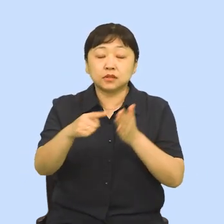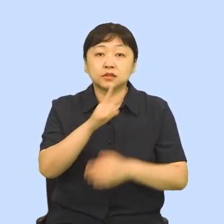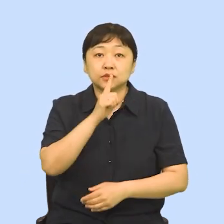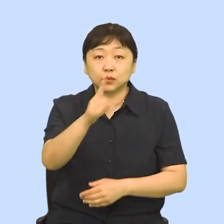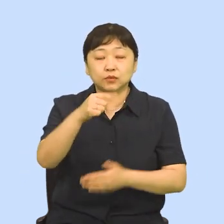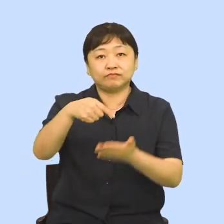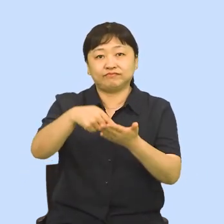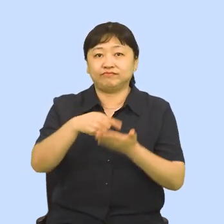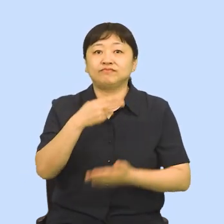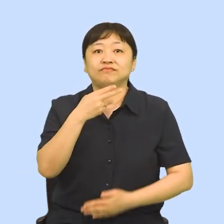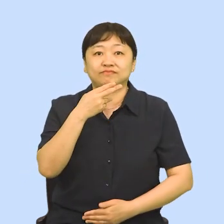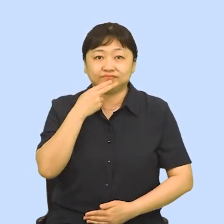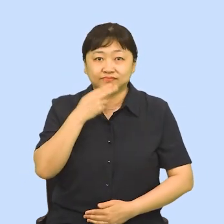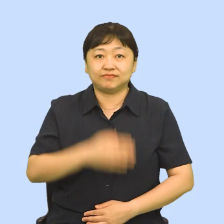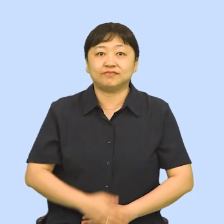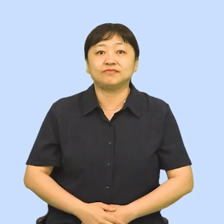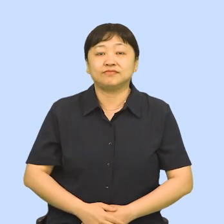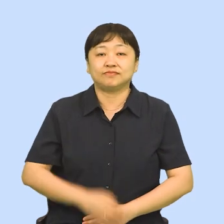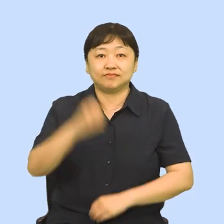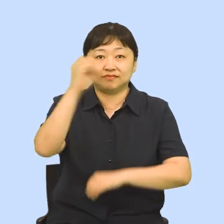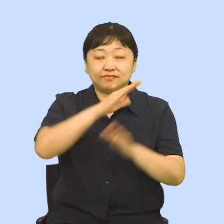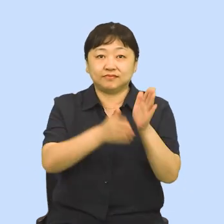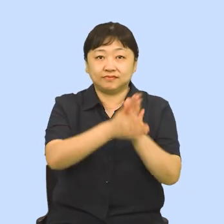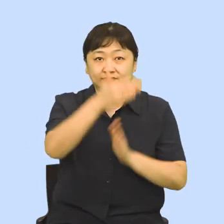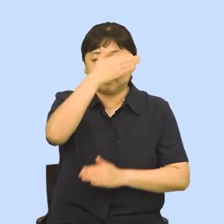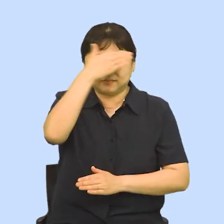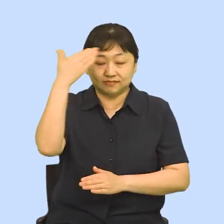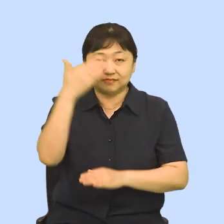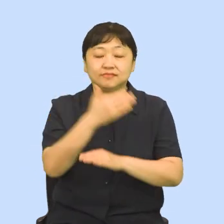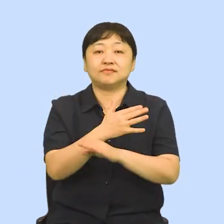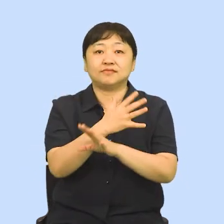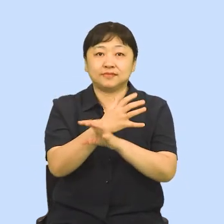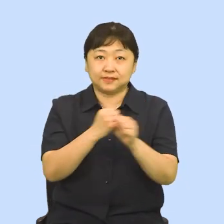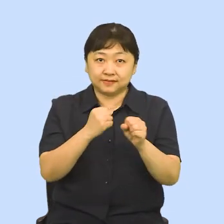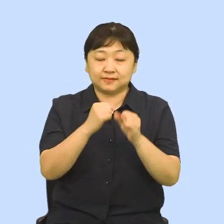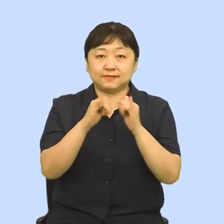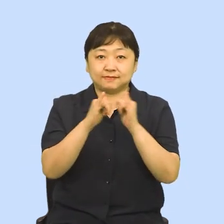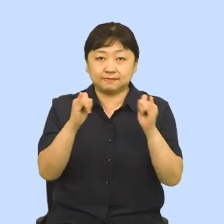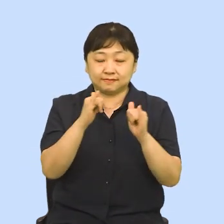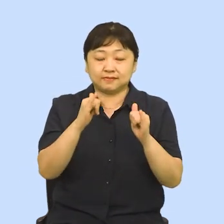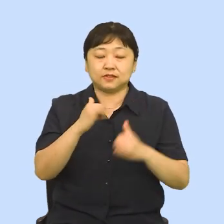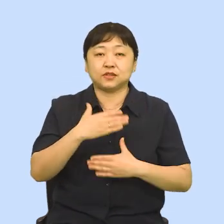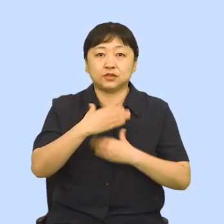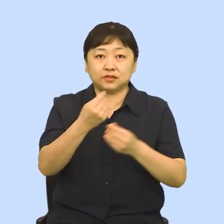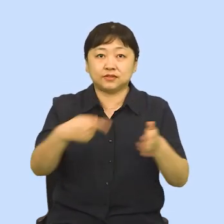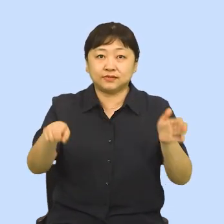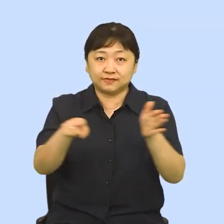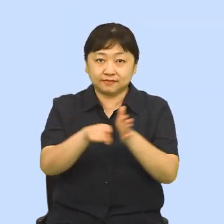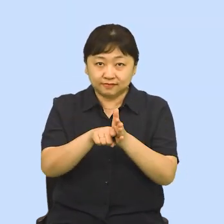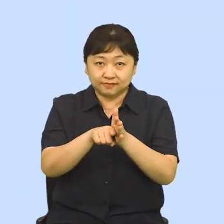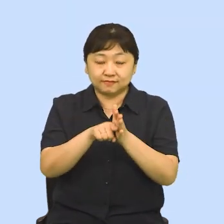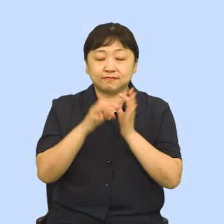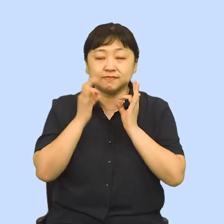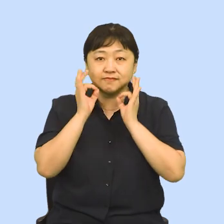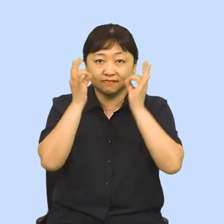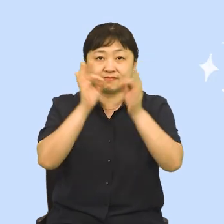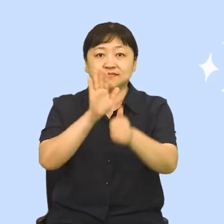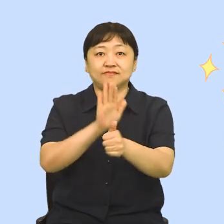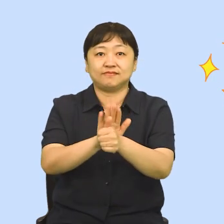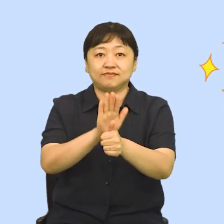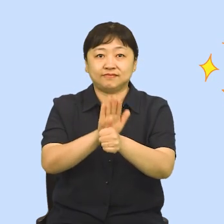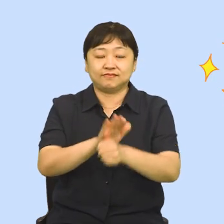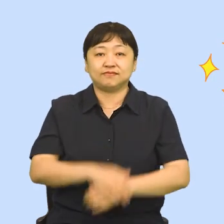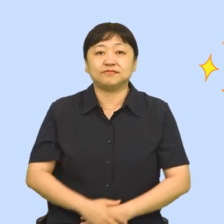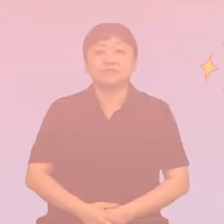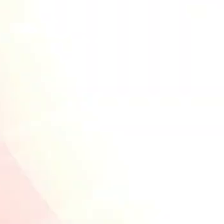신고는 접수되지 않았는데요. 광명시는 청년들이 철저하게 공부한 뒤 안전하게 계약할 수 있도록 안전망 역할에